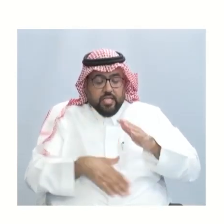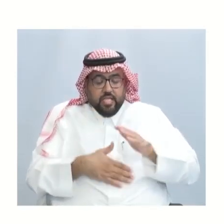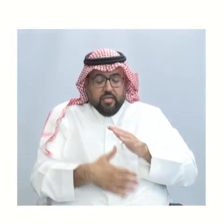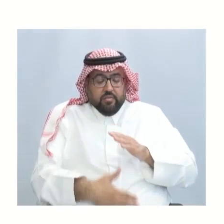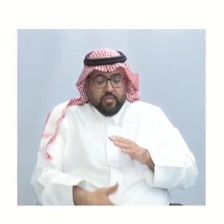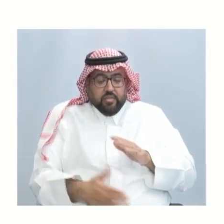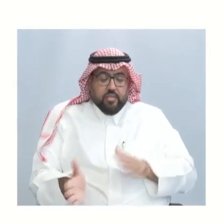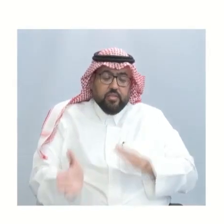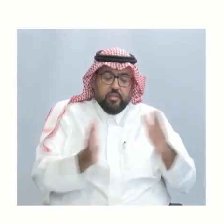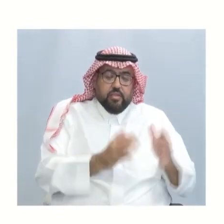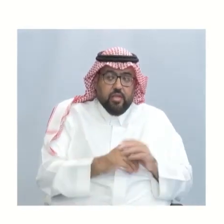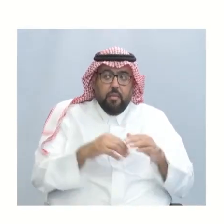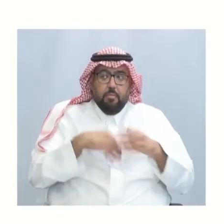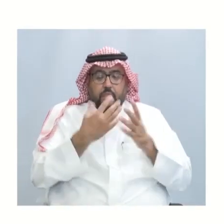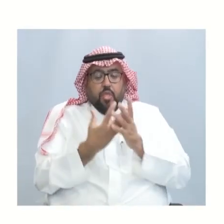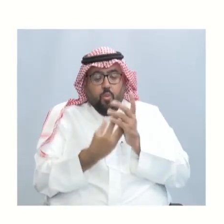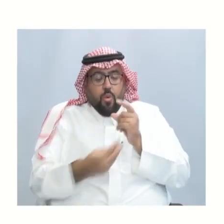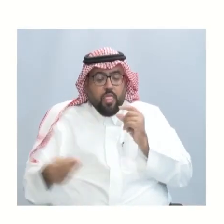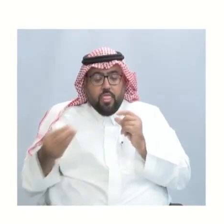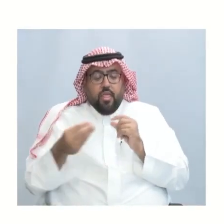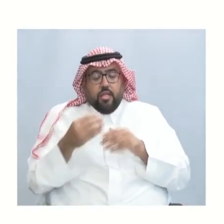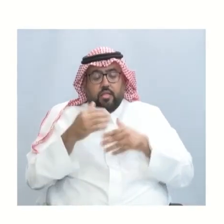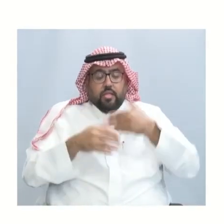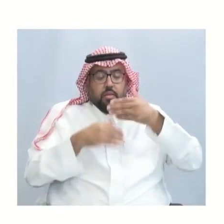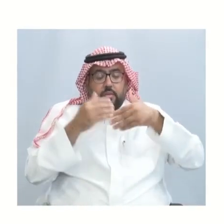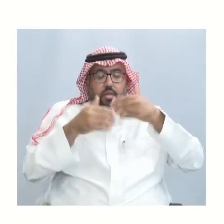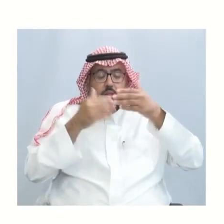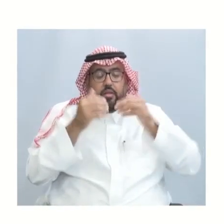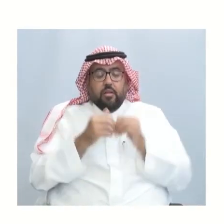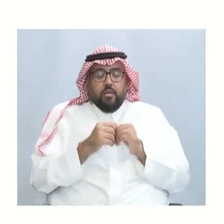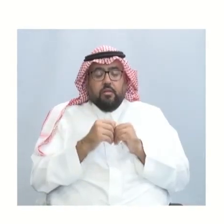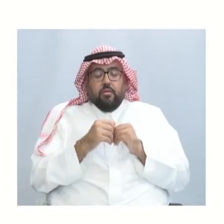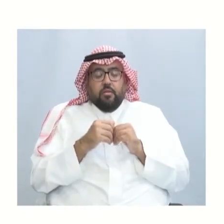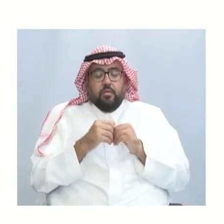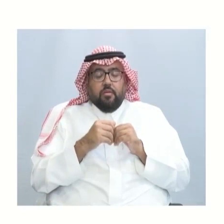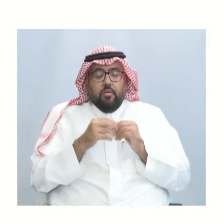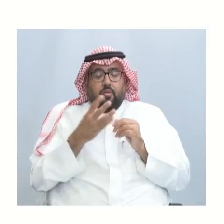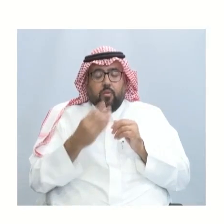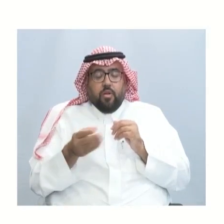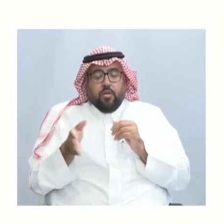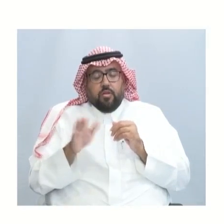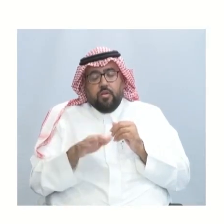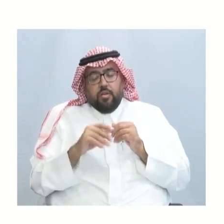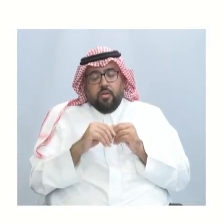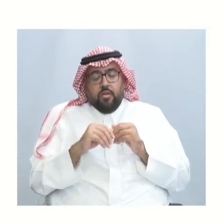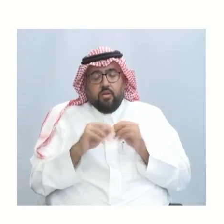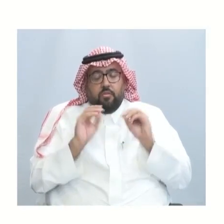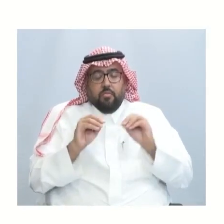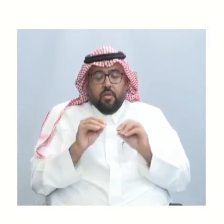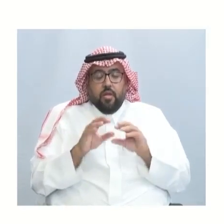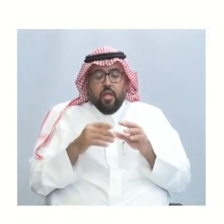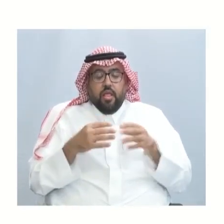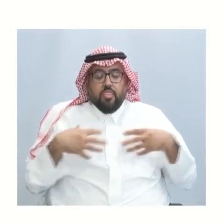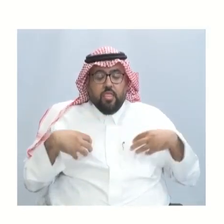تنتقل اليه الصغار بعد الولاده اللي تستكمل نموها داخل هذا الكيس لانها تلد صغارا غير مكتمله النمو بينما في